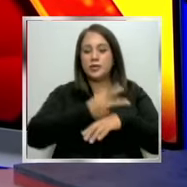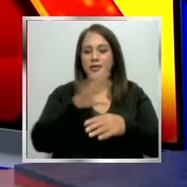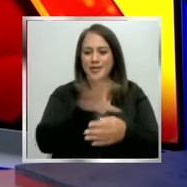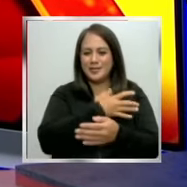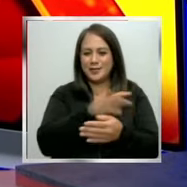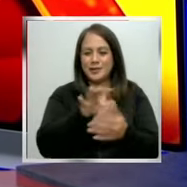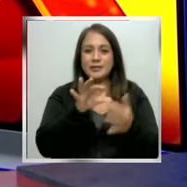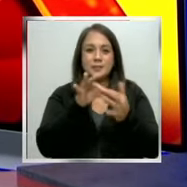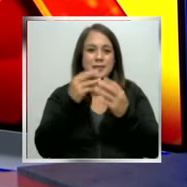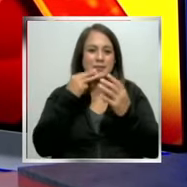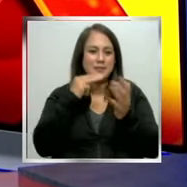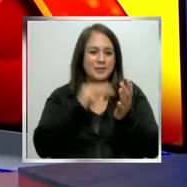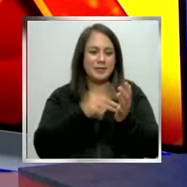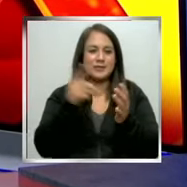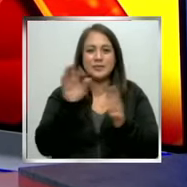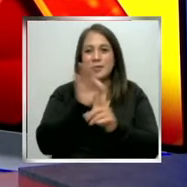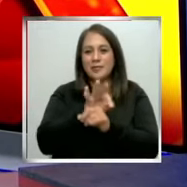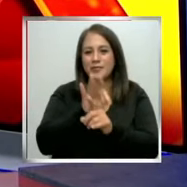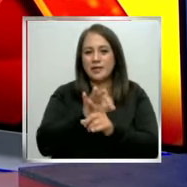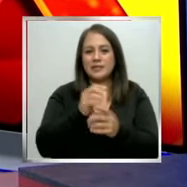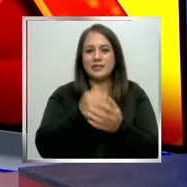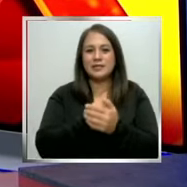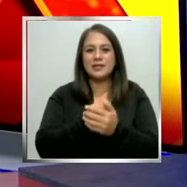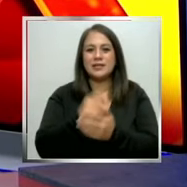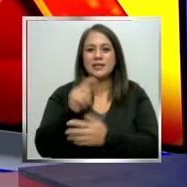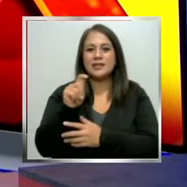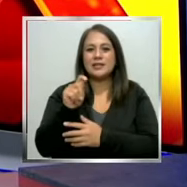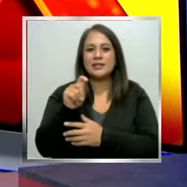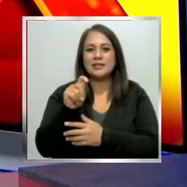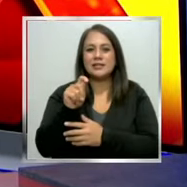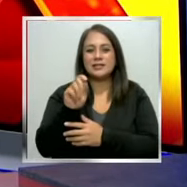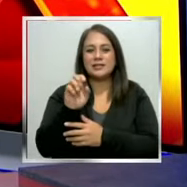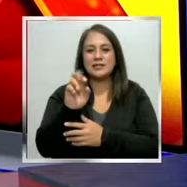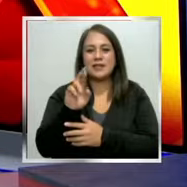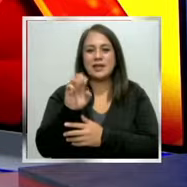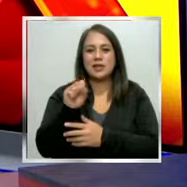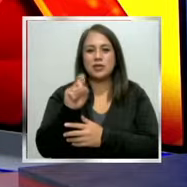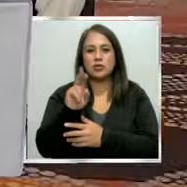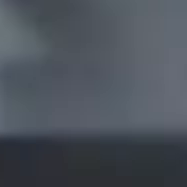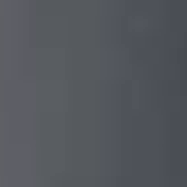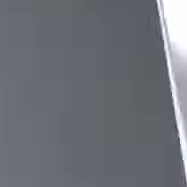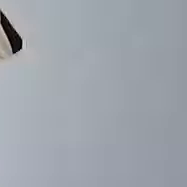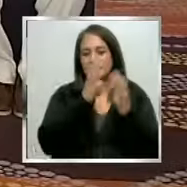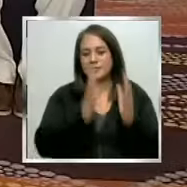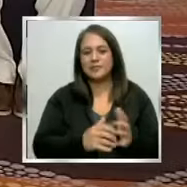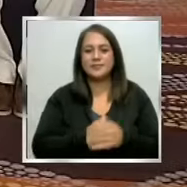sila sa kanilang fans, ang Treasure Makers. Iti-check sa atin yan ni Nelson Canlas.